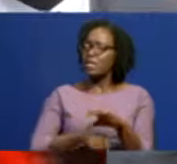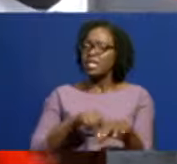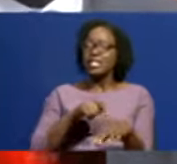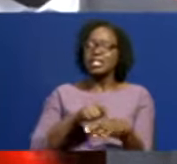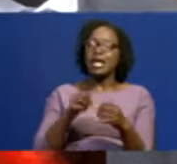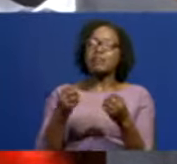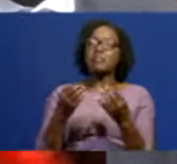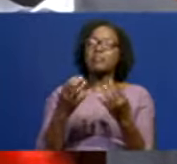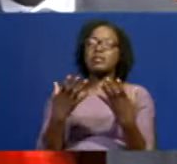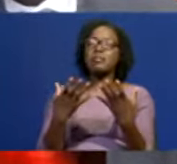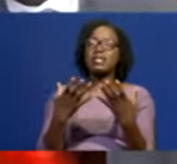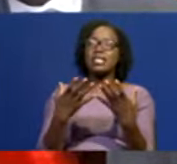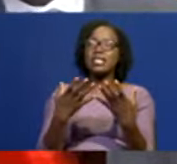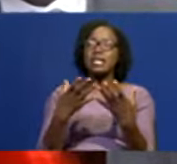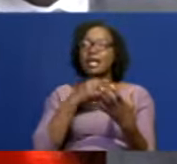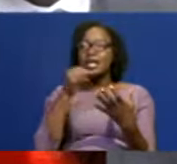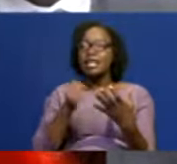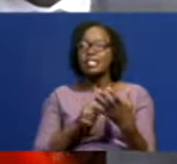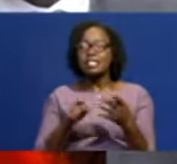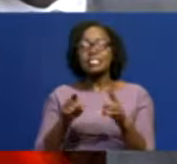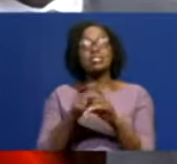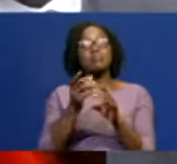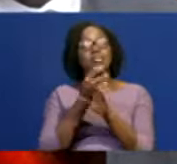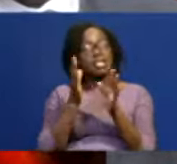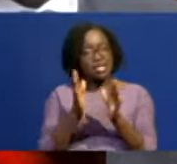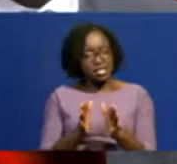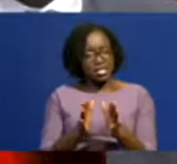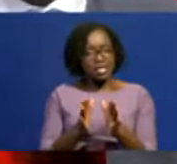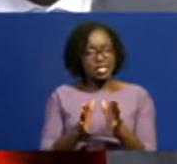wengi hao wa chama bado ni wa Kristiano, bado